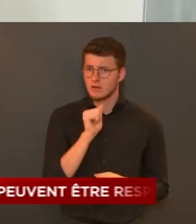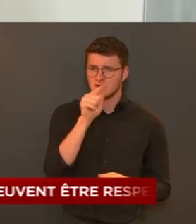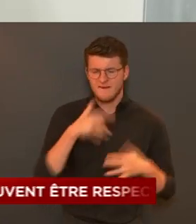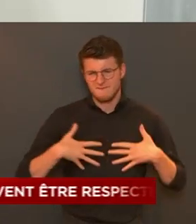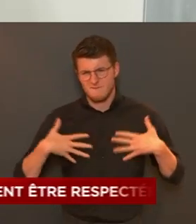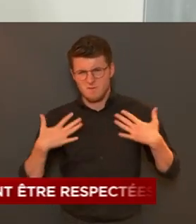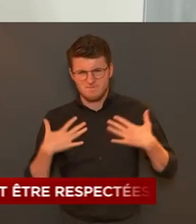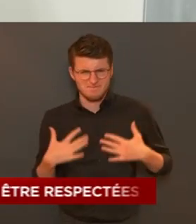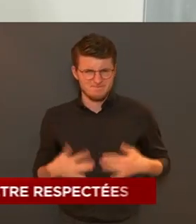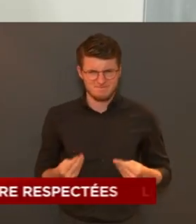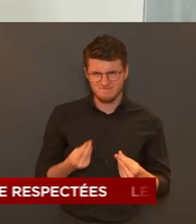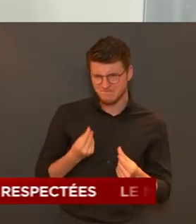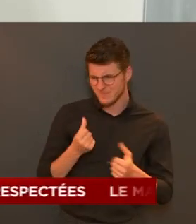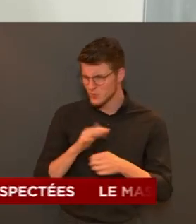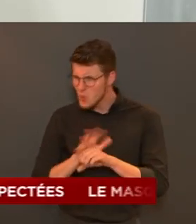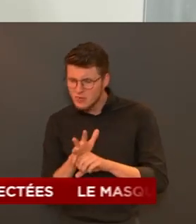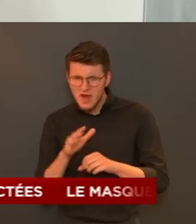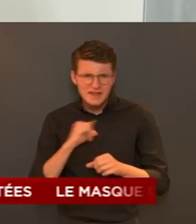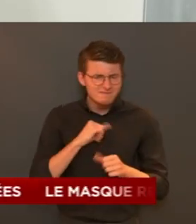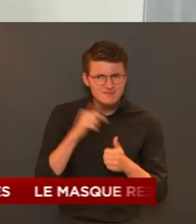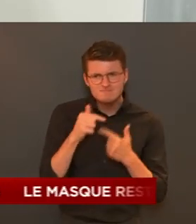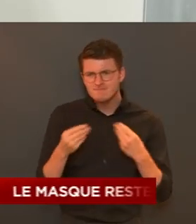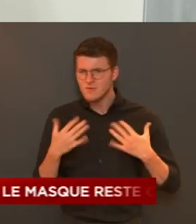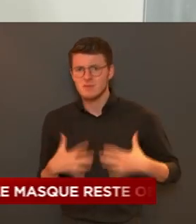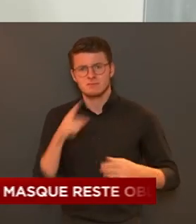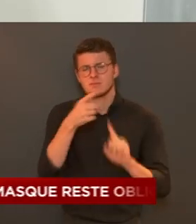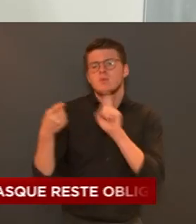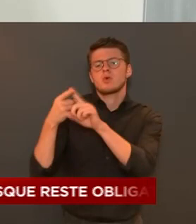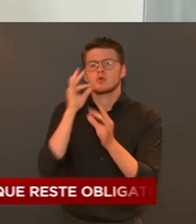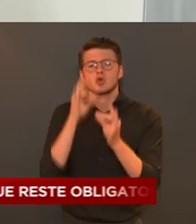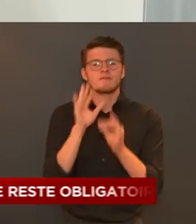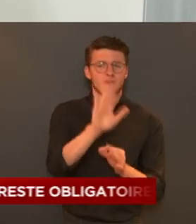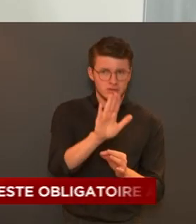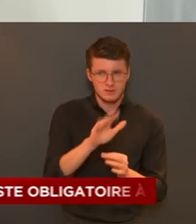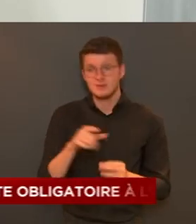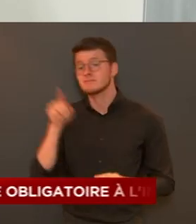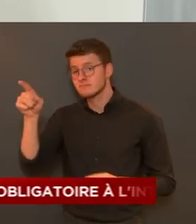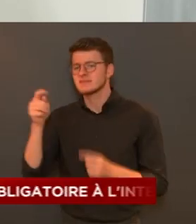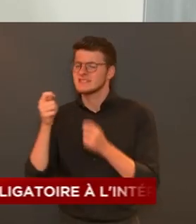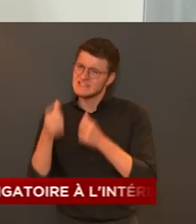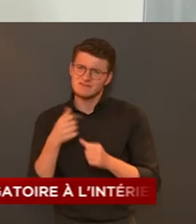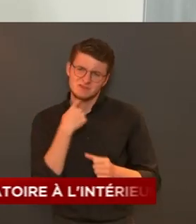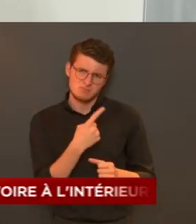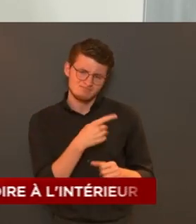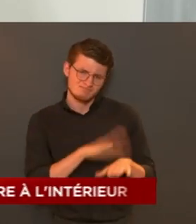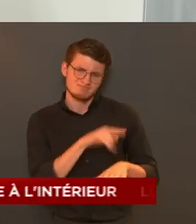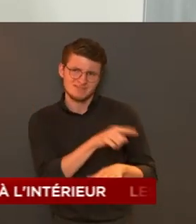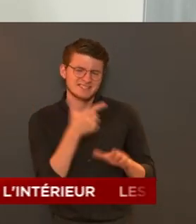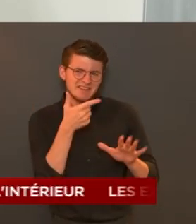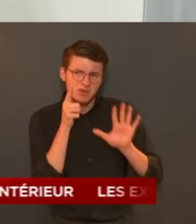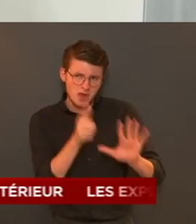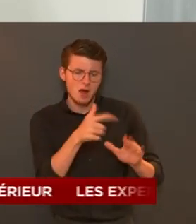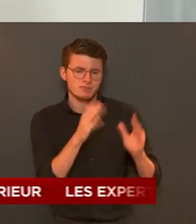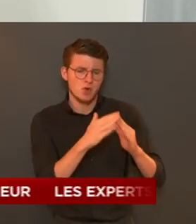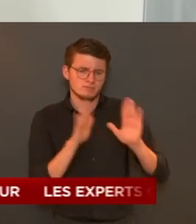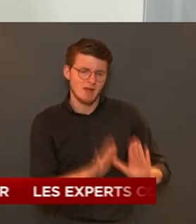vous avez des symptômes de COVID, vous contactez votre médecin traitant, votre médecin vous place en